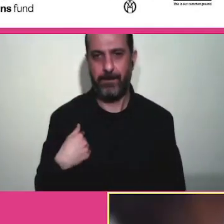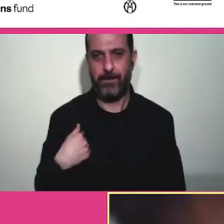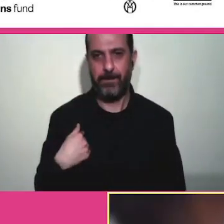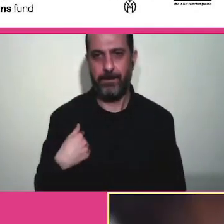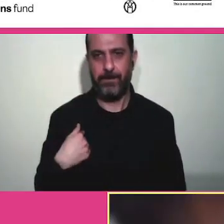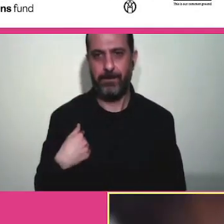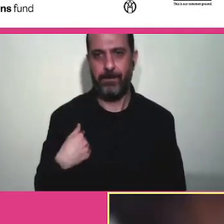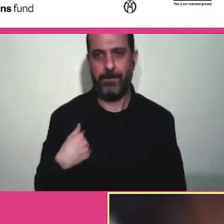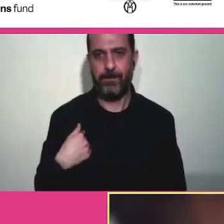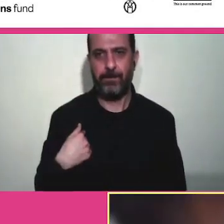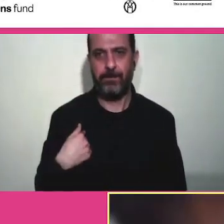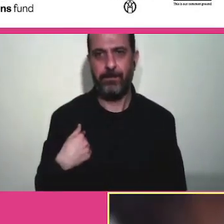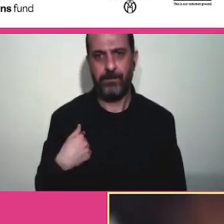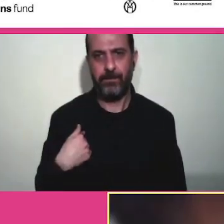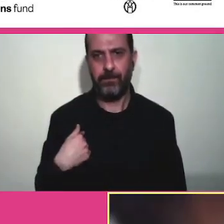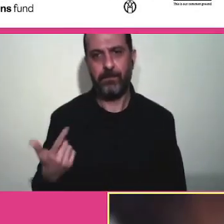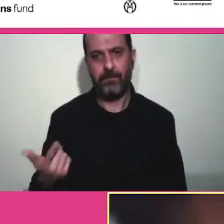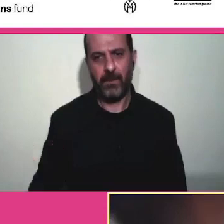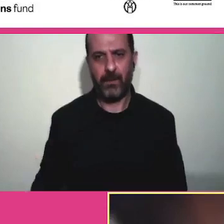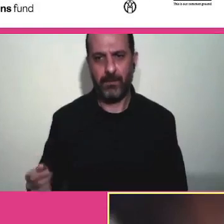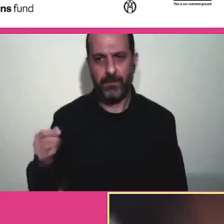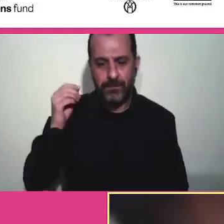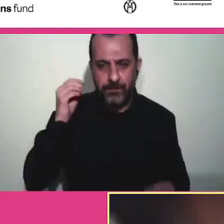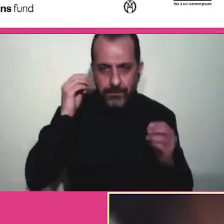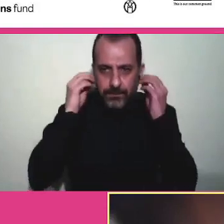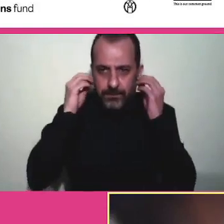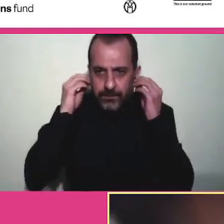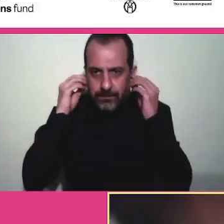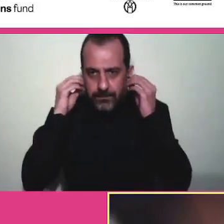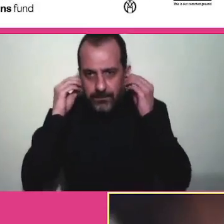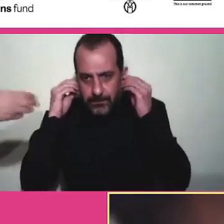Θα να κάνω share.